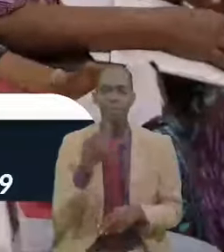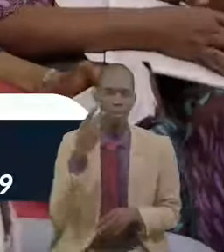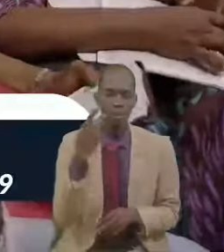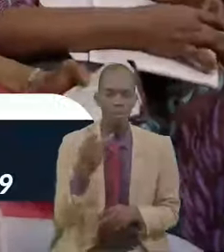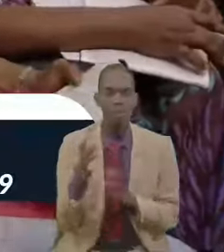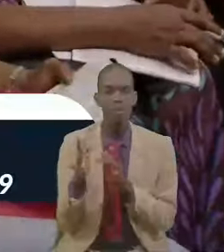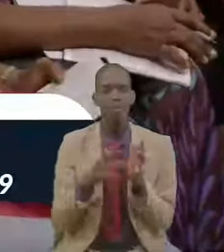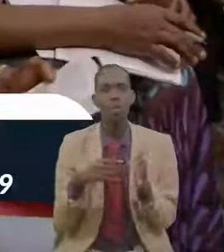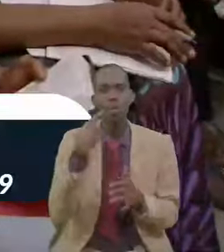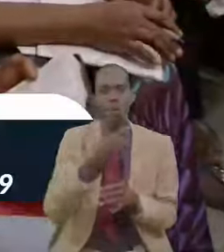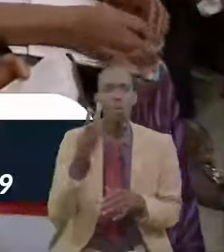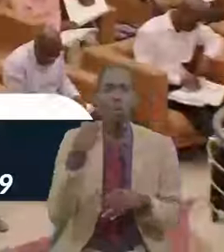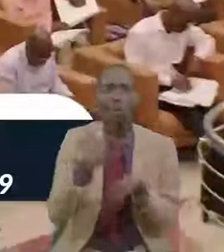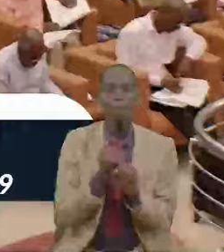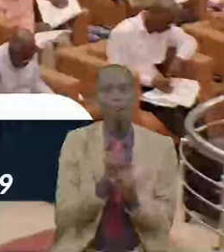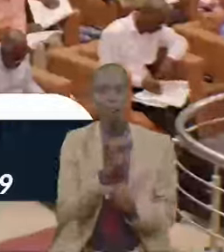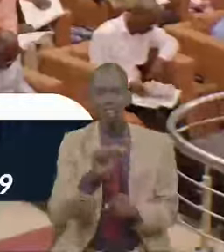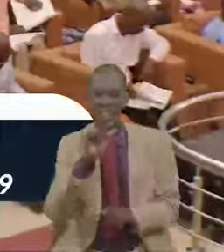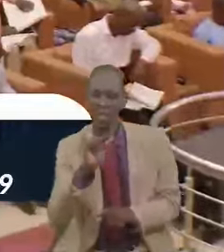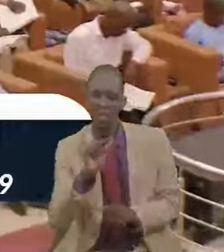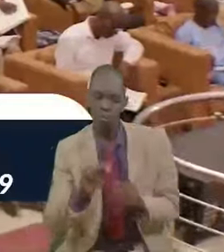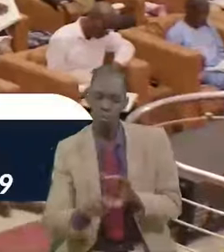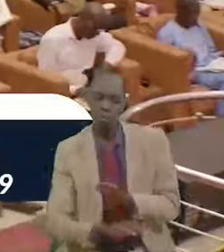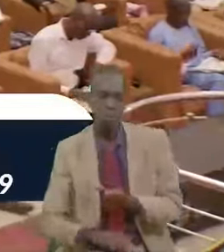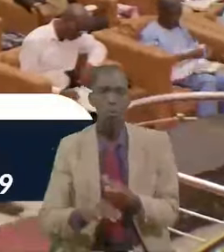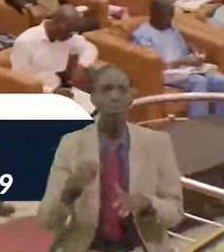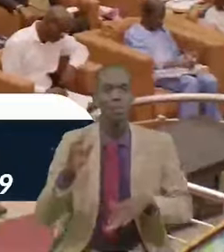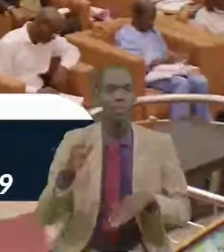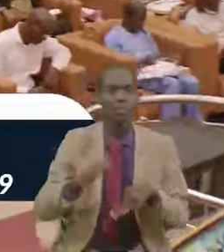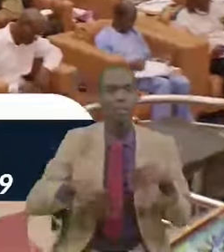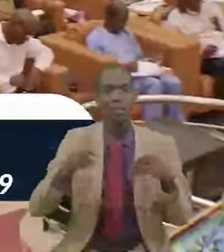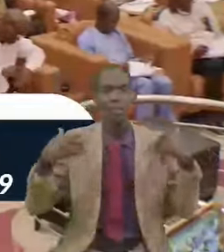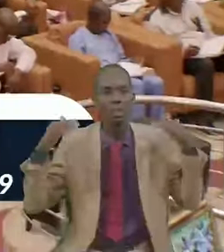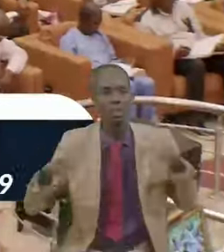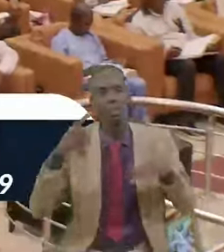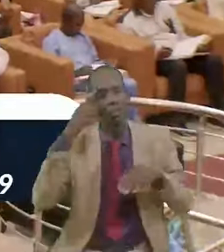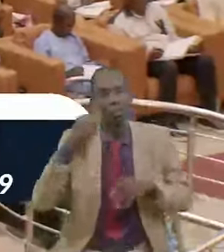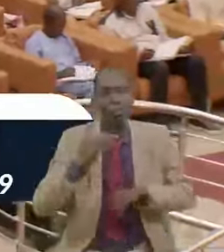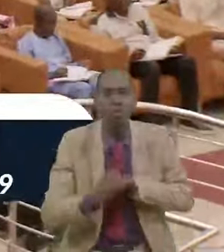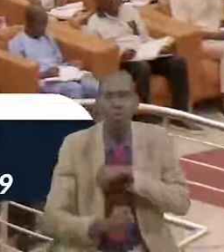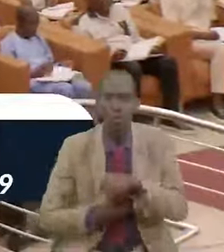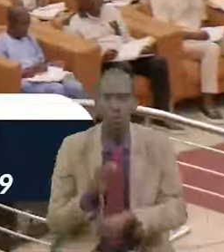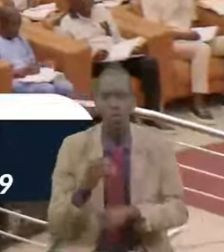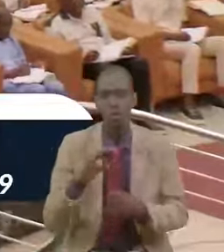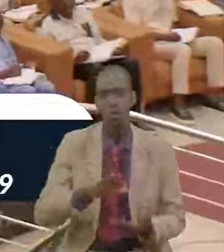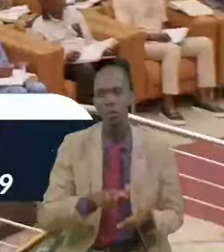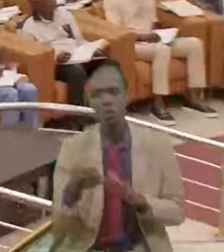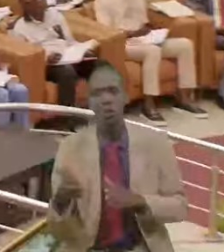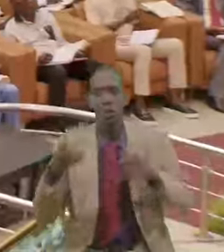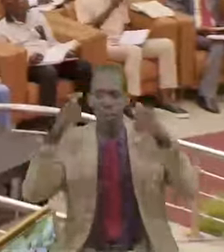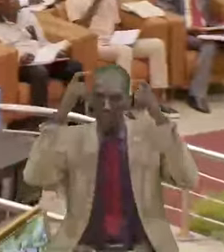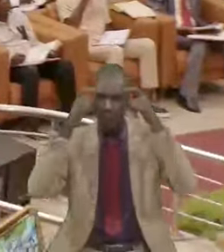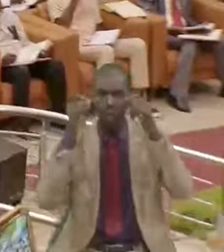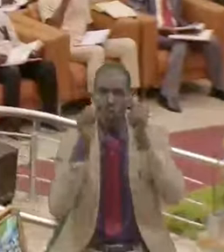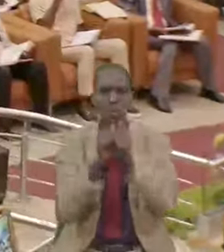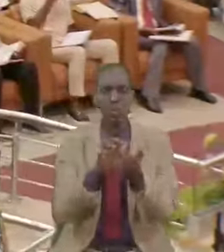ou des sous des anges, Jésus, nous le voyons couronné de gloire et d'honneur à cause de la